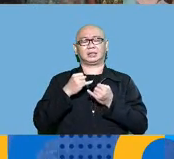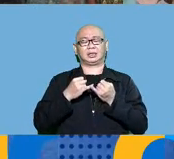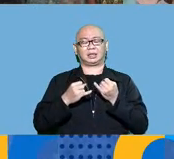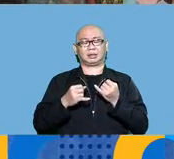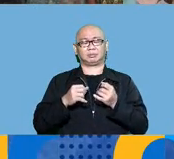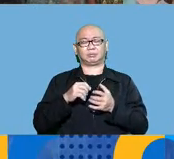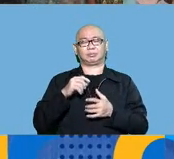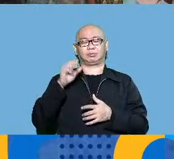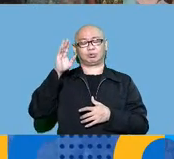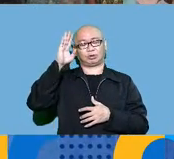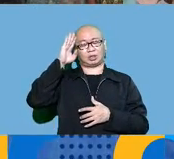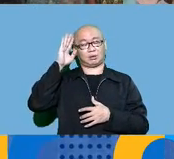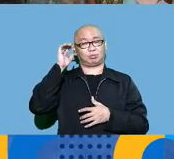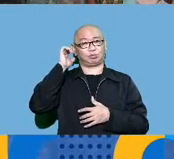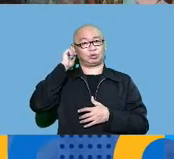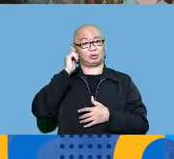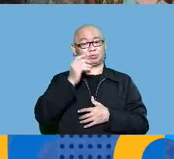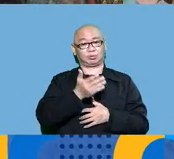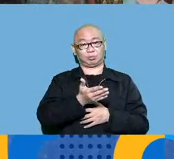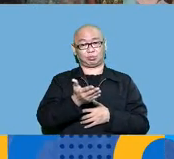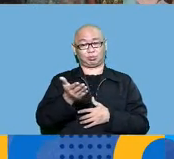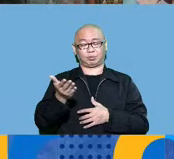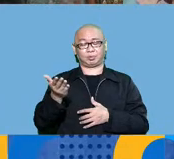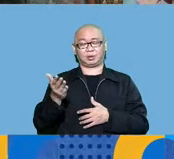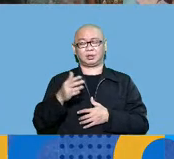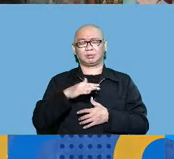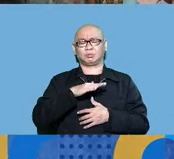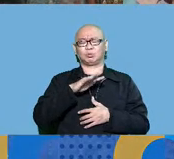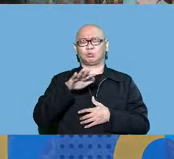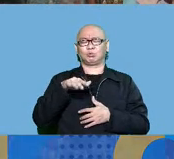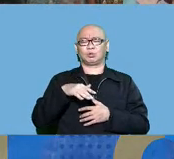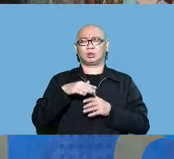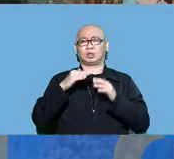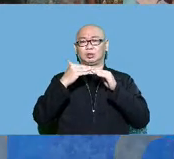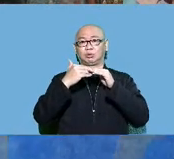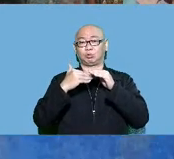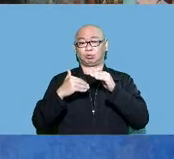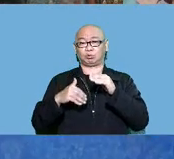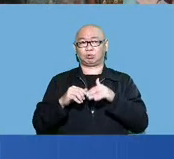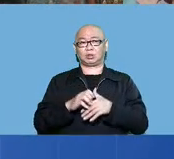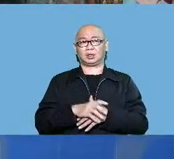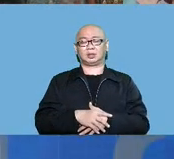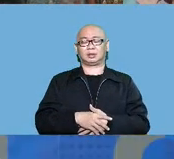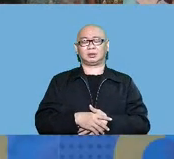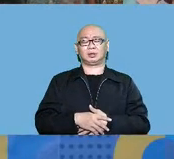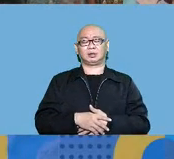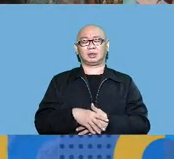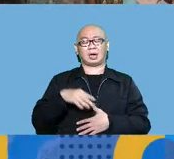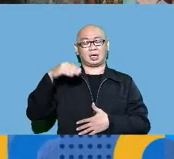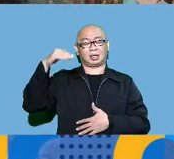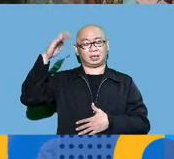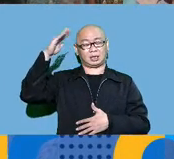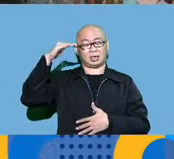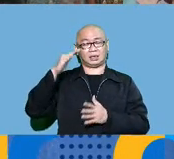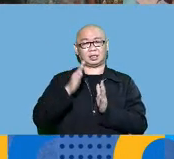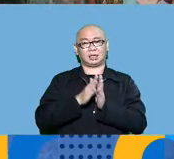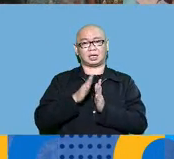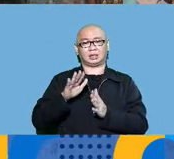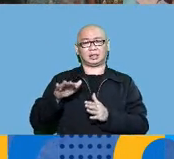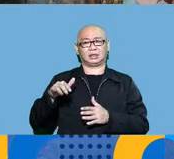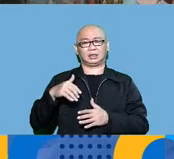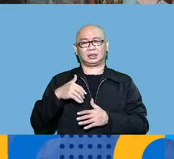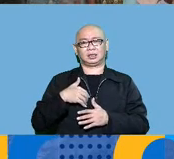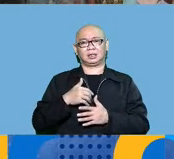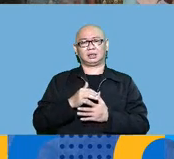bersama putra-putrimu semua dan seluruh keturunanmu. Kakak dan adik-adik saya, Sugeng